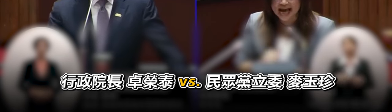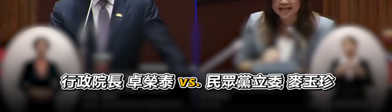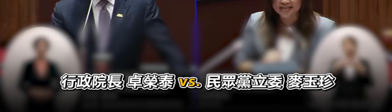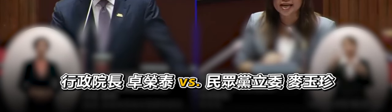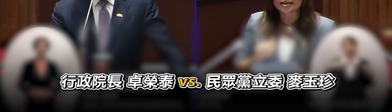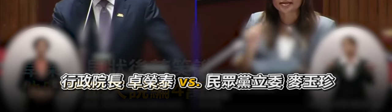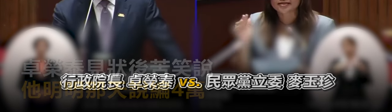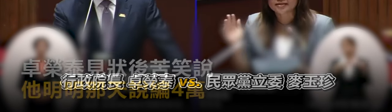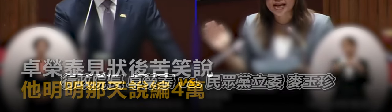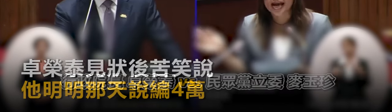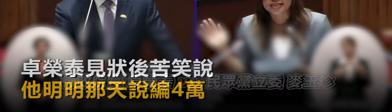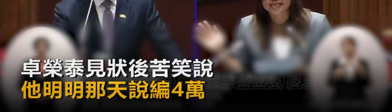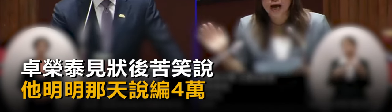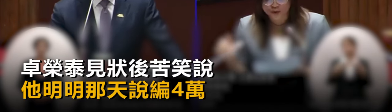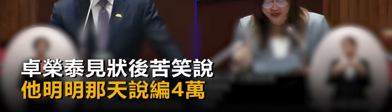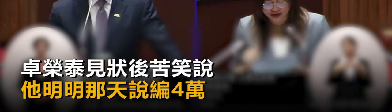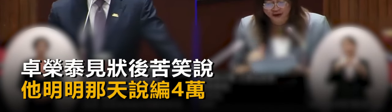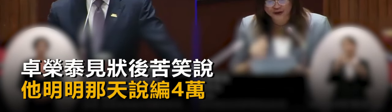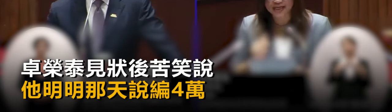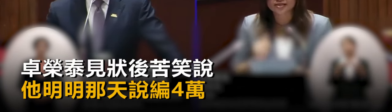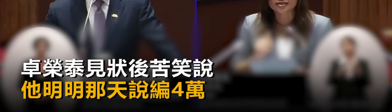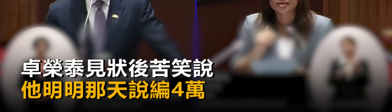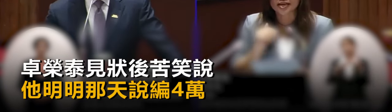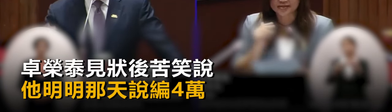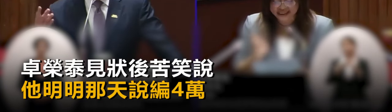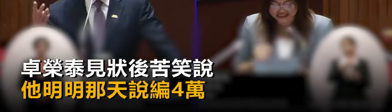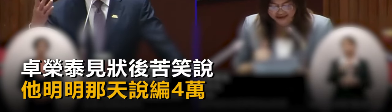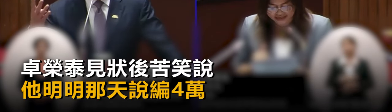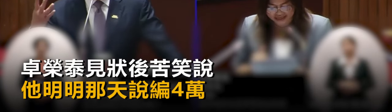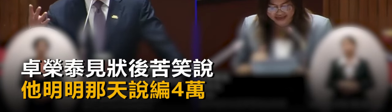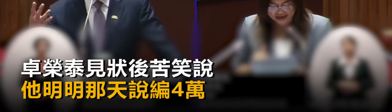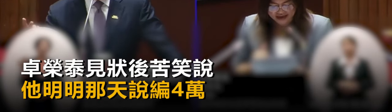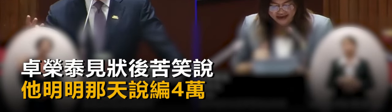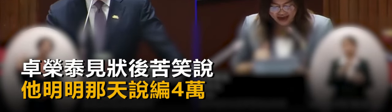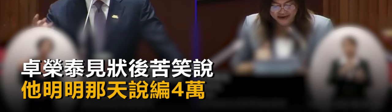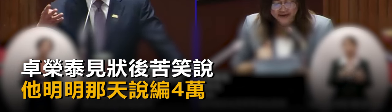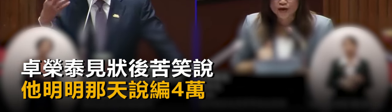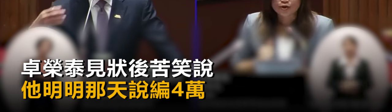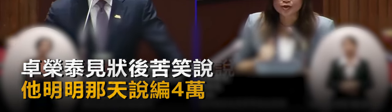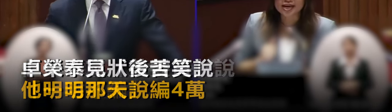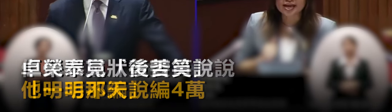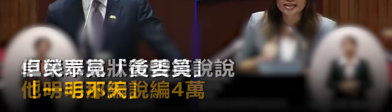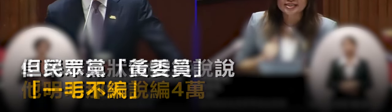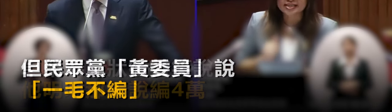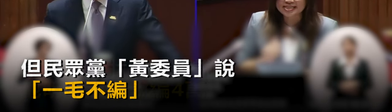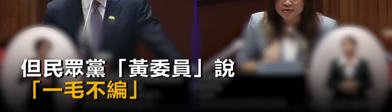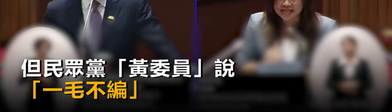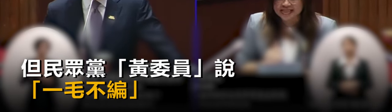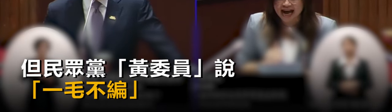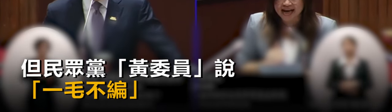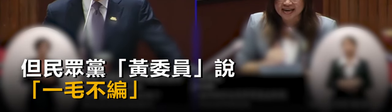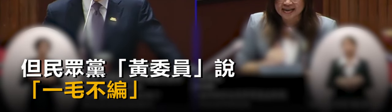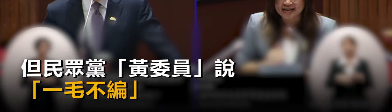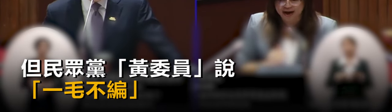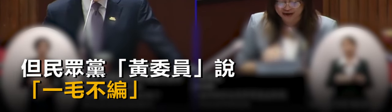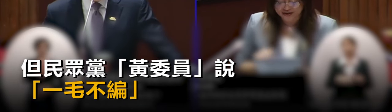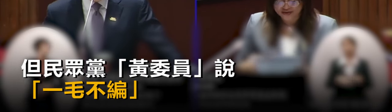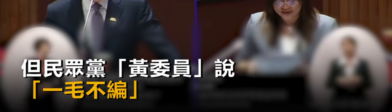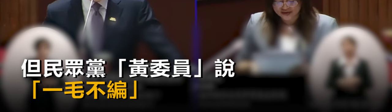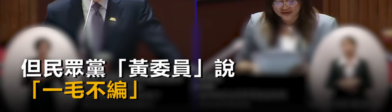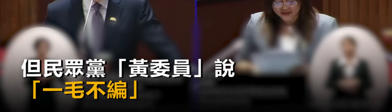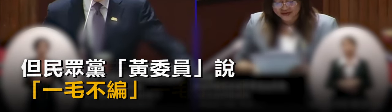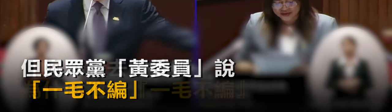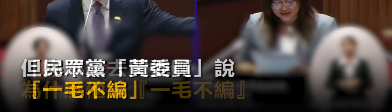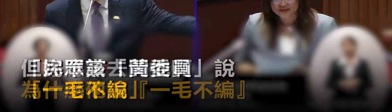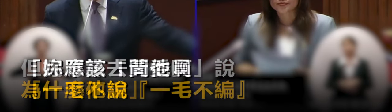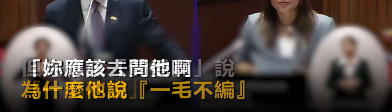协商再来去讨论哈，所以是。 我明明那天说我编了四万，可是在党的黄委员说我一毛